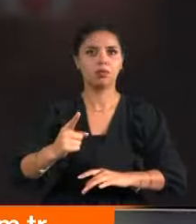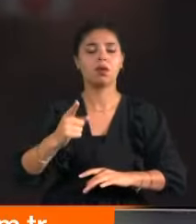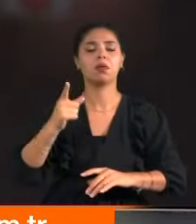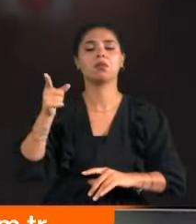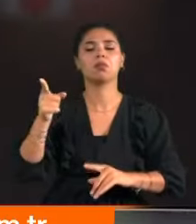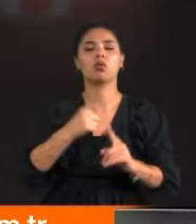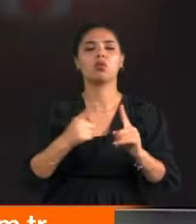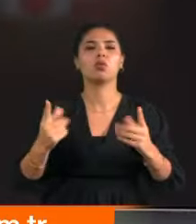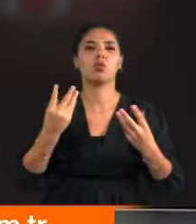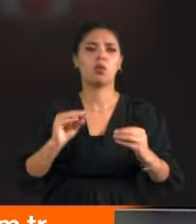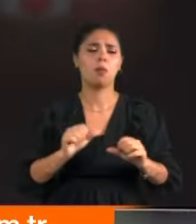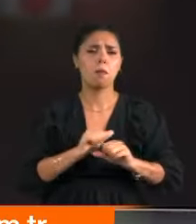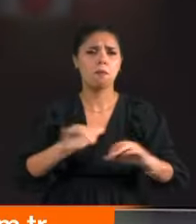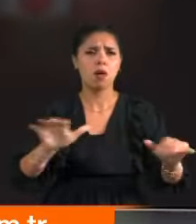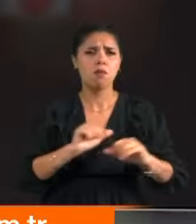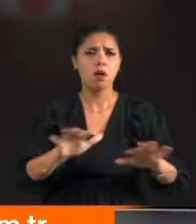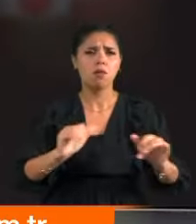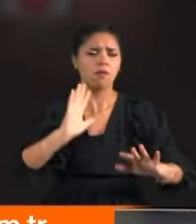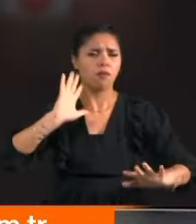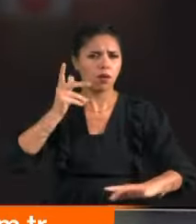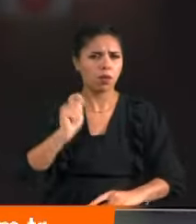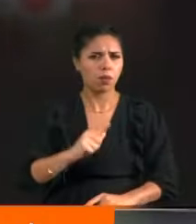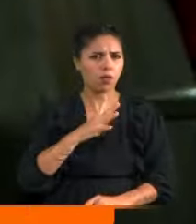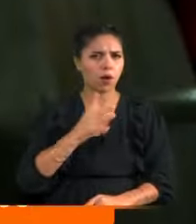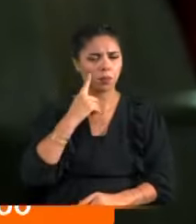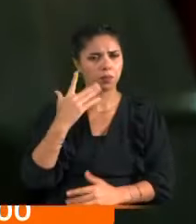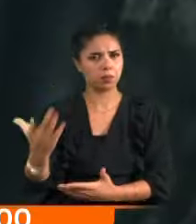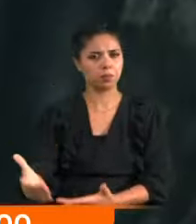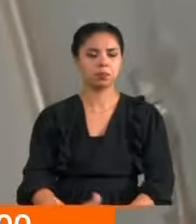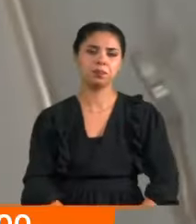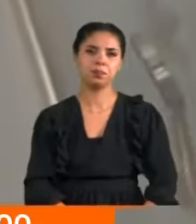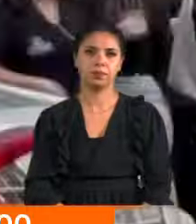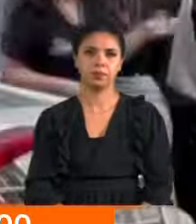sürmedi. Paylaşım üstüne paylaşım geliyor.